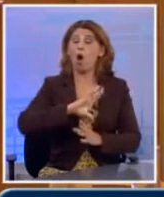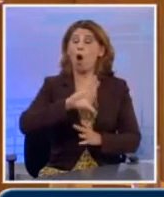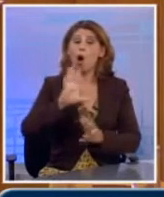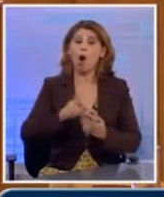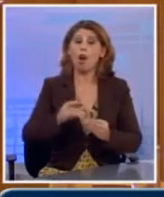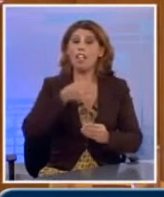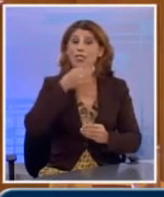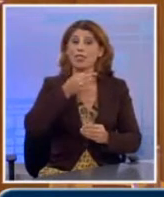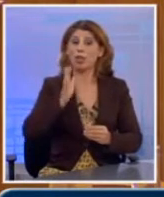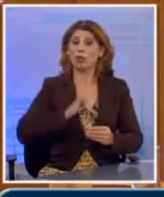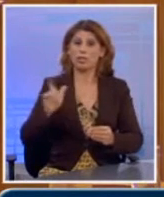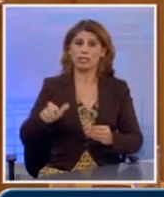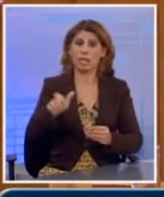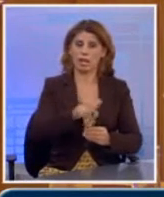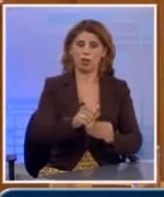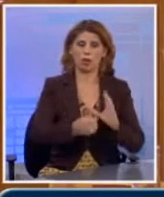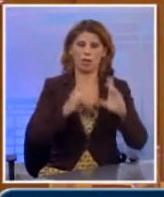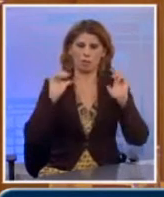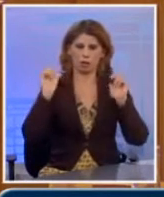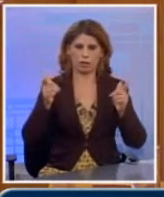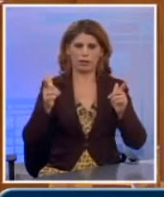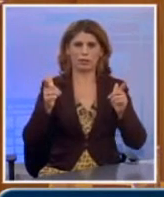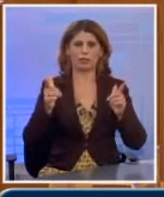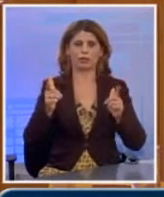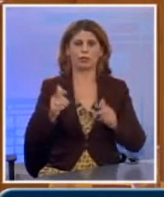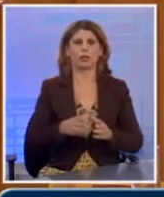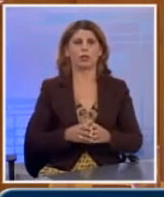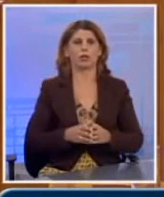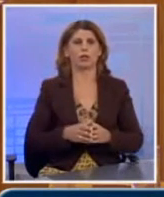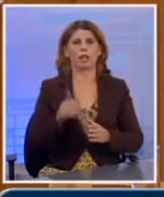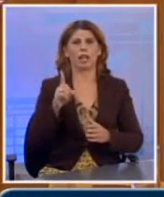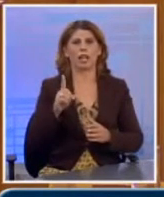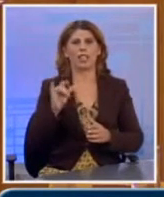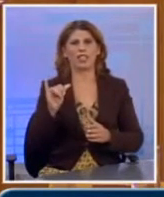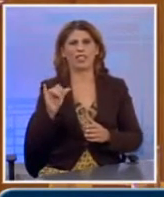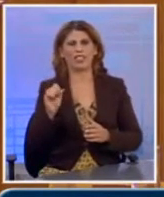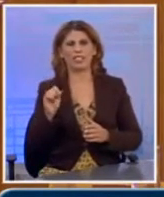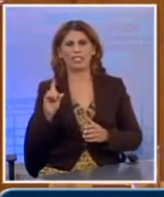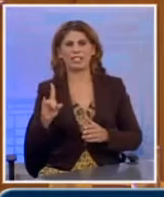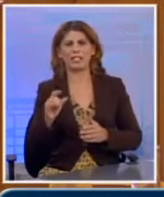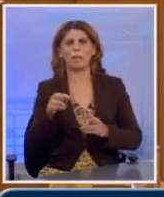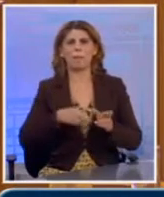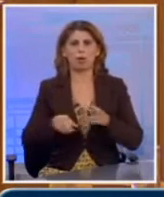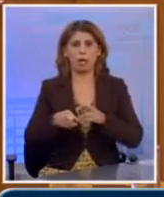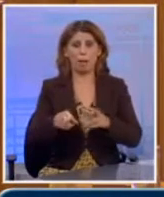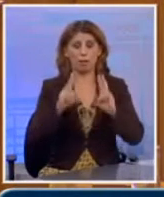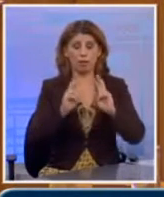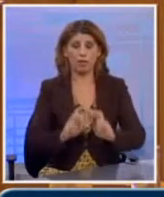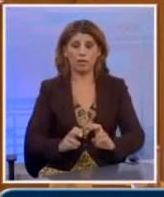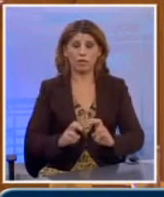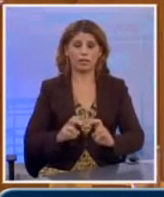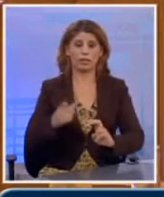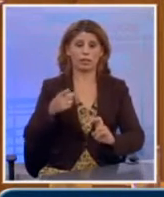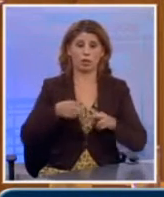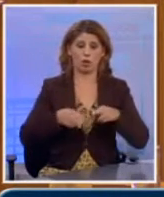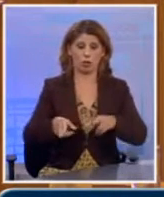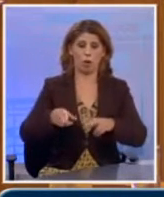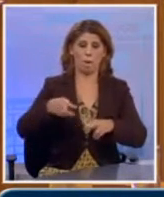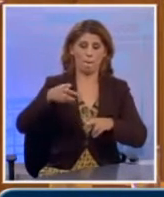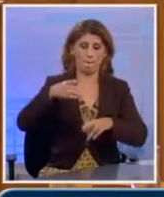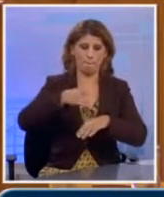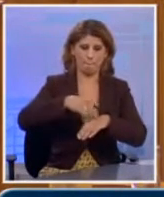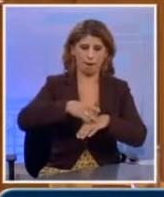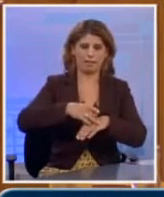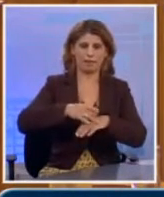στελεχών σας, Νέας Δημοκρατίας, Δυσί, Ποτάμι, για διερεύνηση και για το Πάτρα Πύργος και για